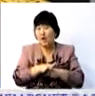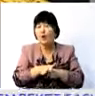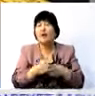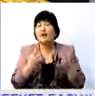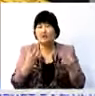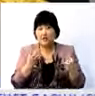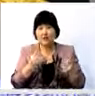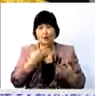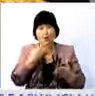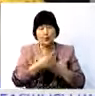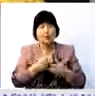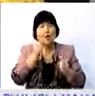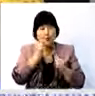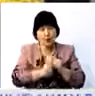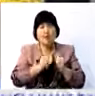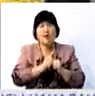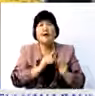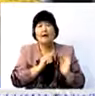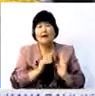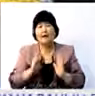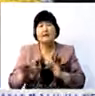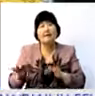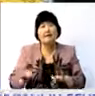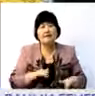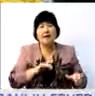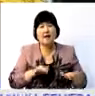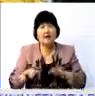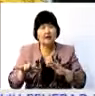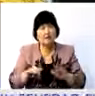және де өзіміздің күнделікті іс-әрекетімізде